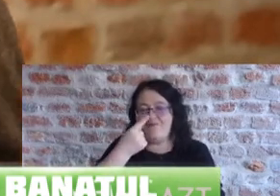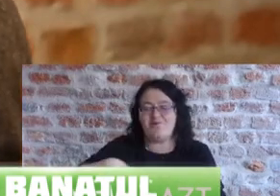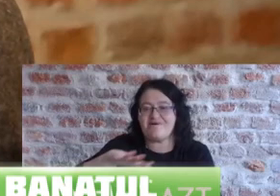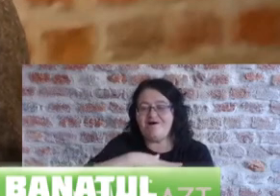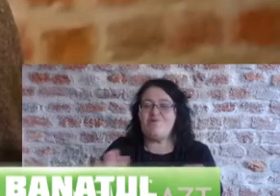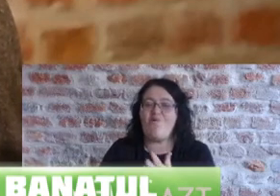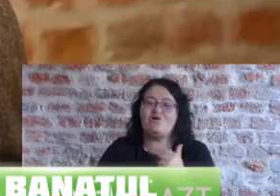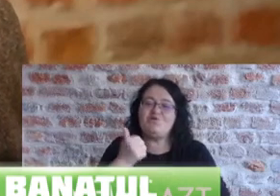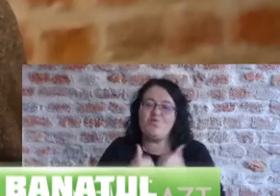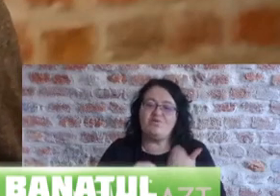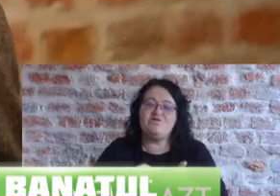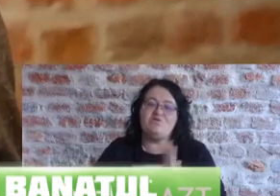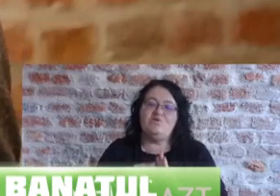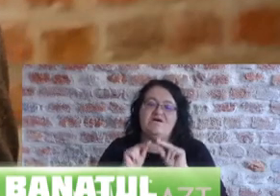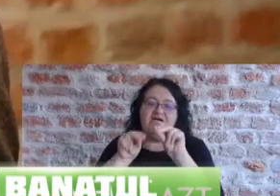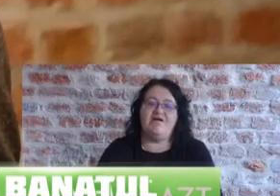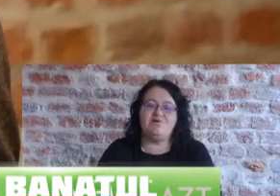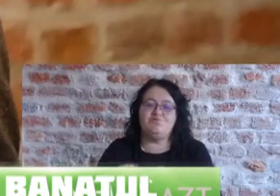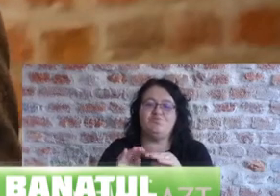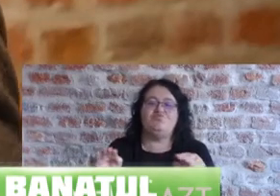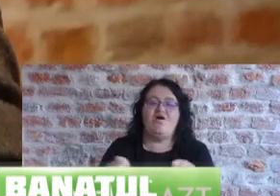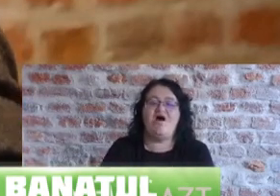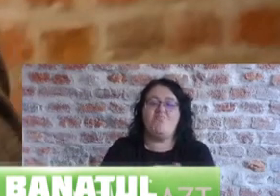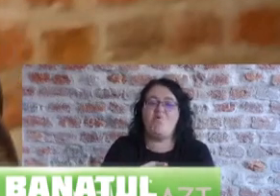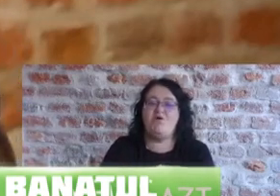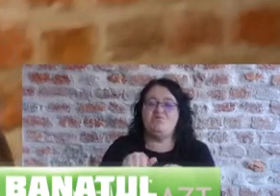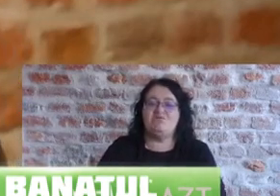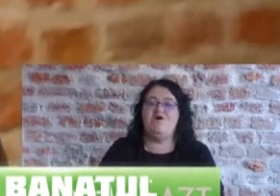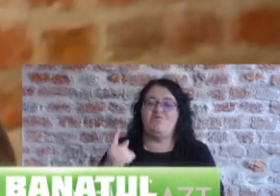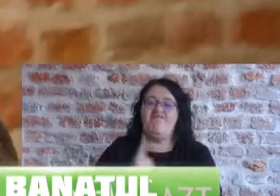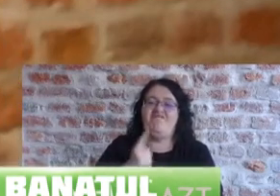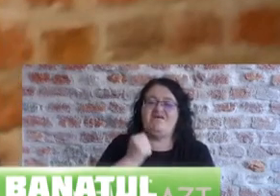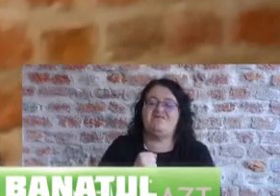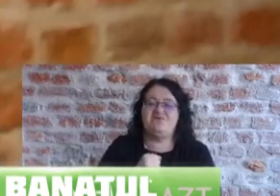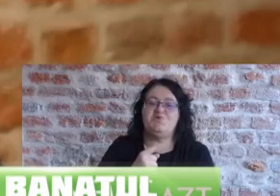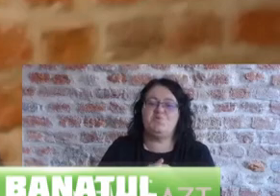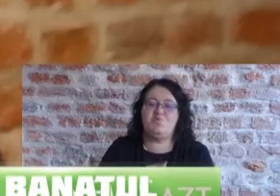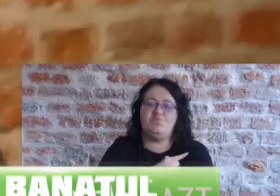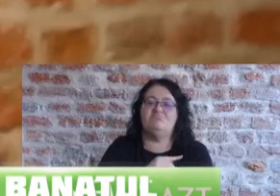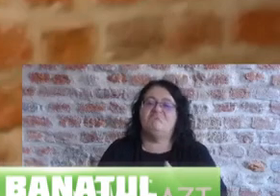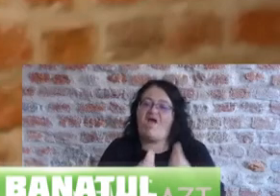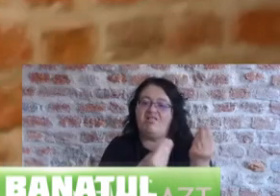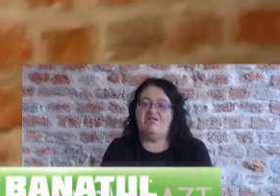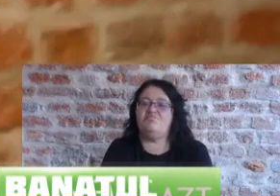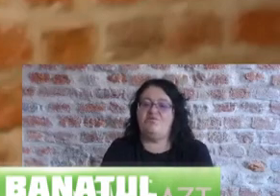orice concurs de soluții care ajunge în această fază de împlinire cu atribuirea